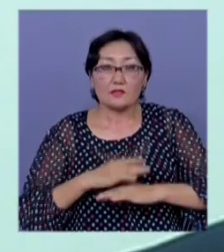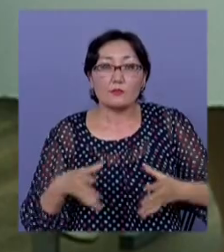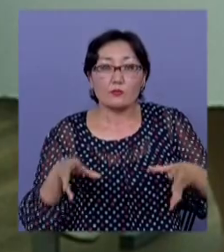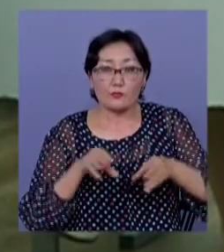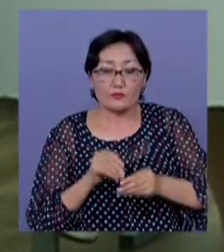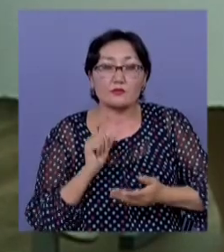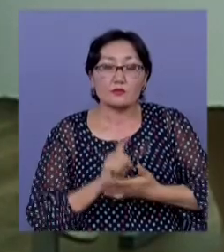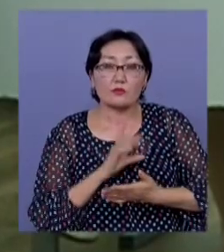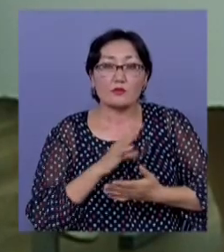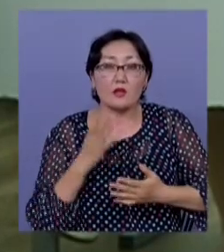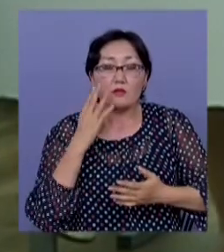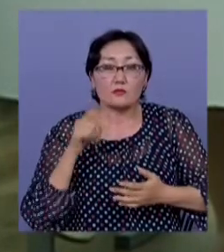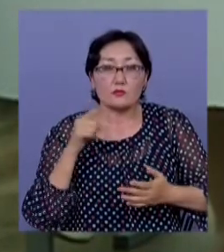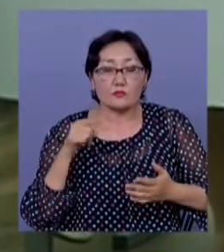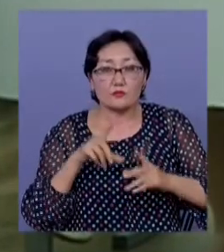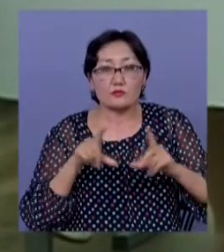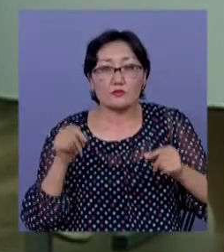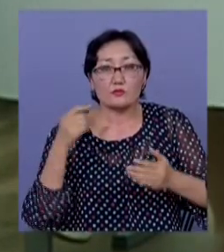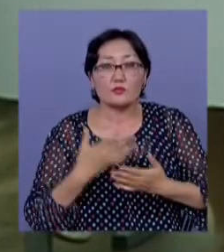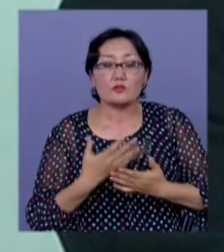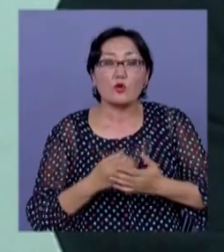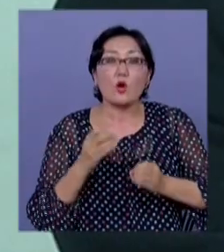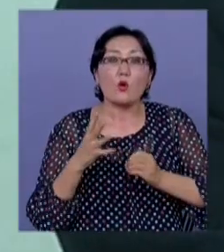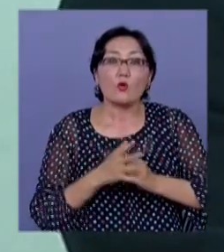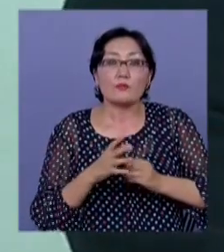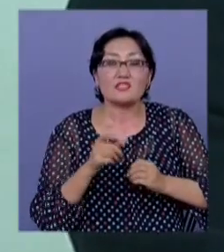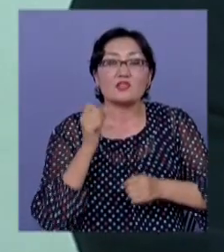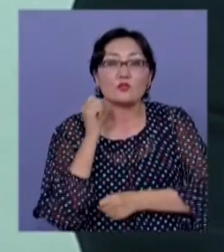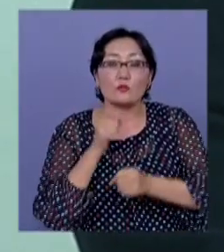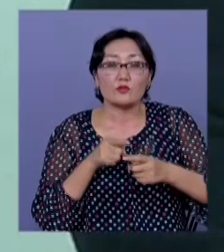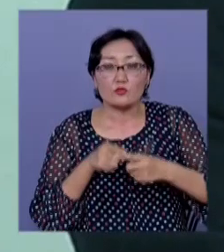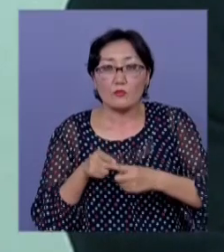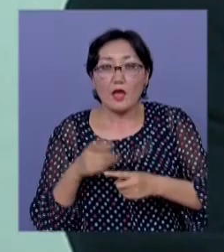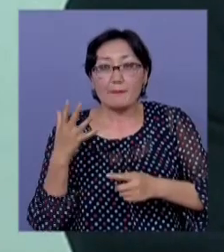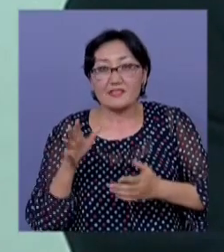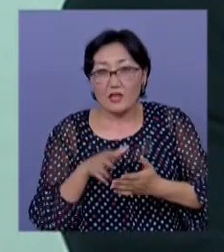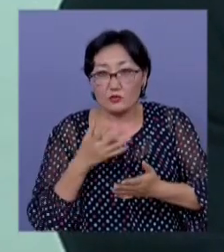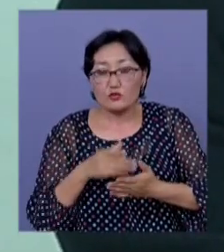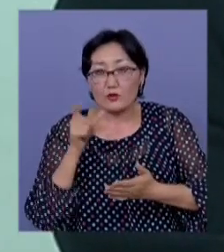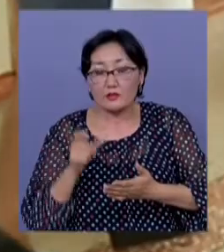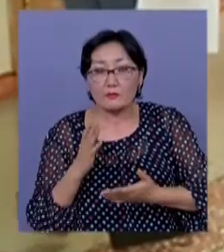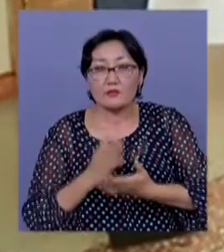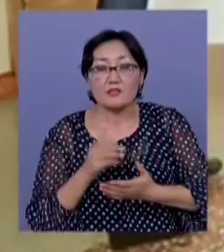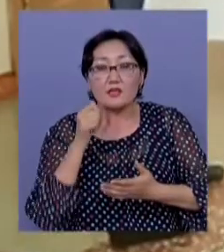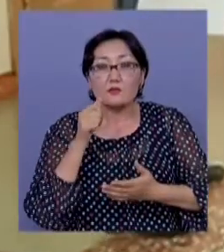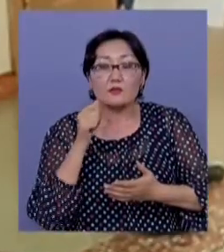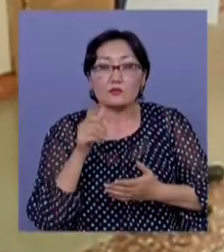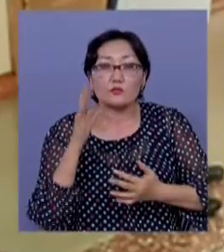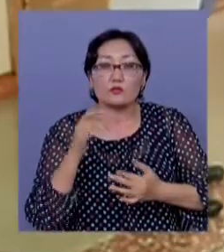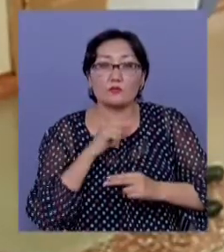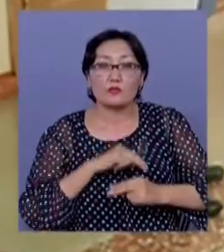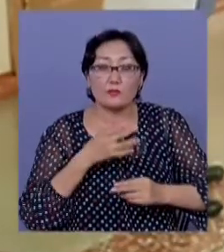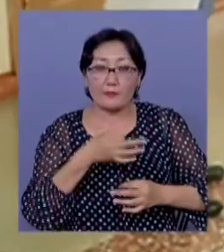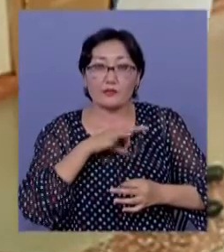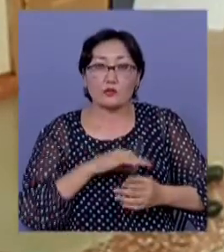керек. Алматы мектептерінің әрқайсысында шамамен 15 еден жуушы, 5 аула сыпырушы бар екен. Ертеңгі күні оқушылардың еңбегін пайдаланып